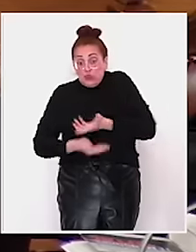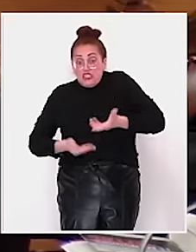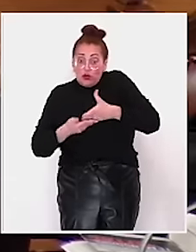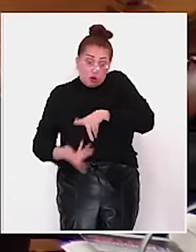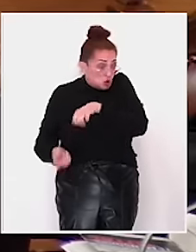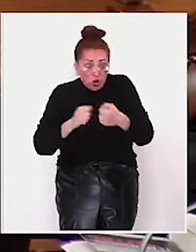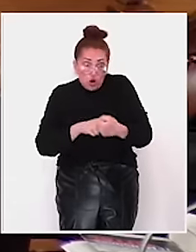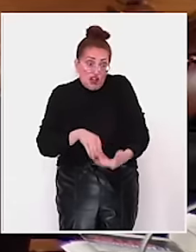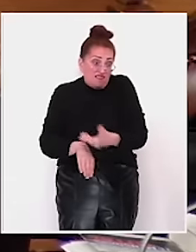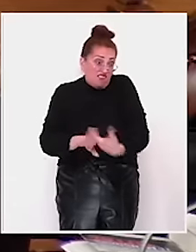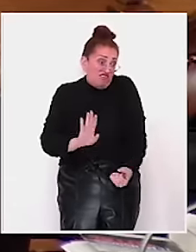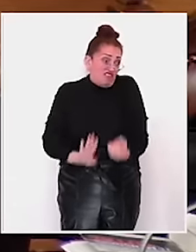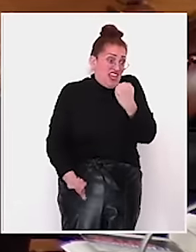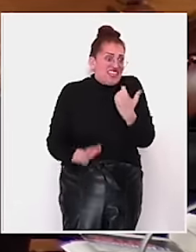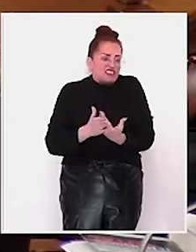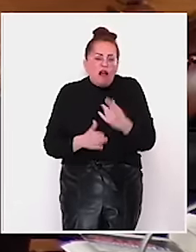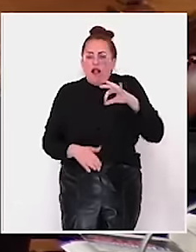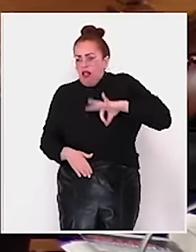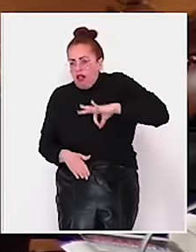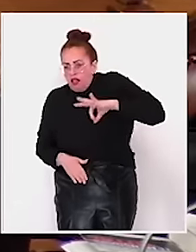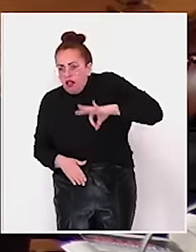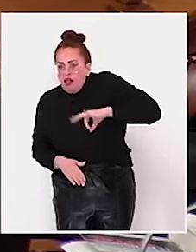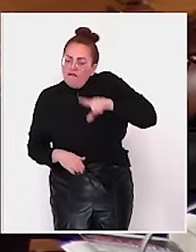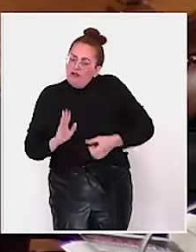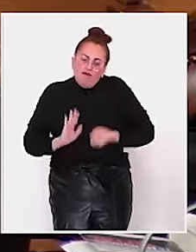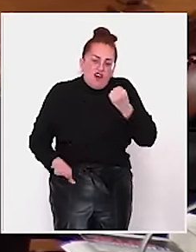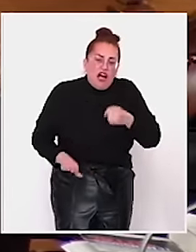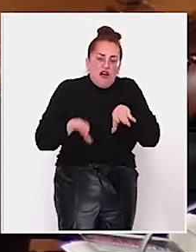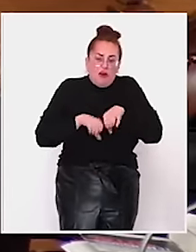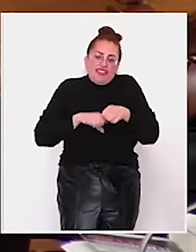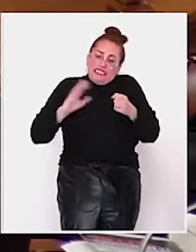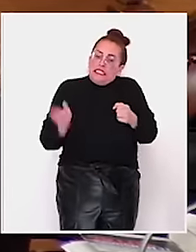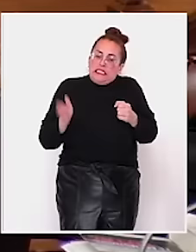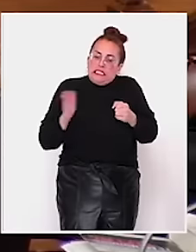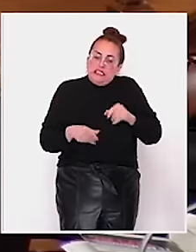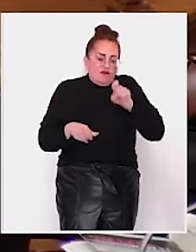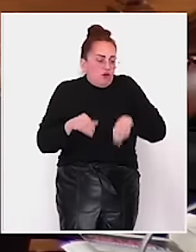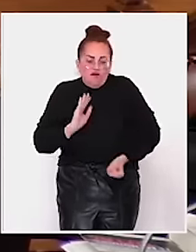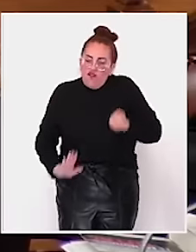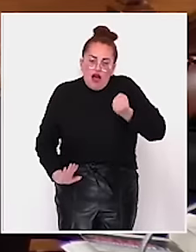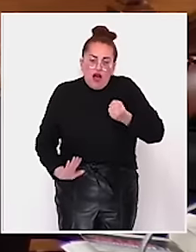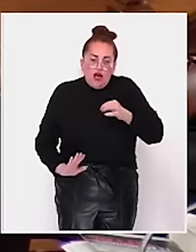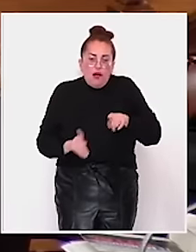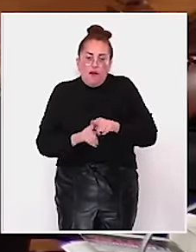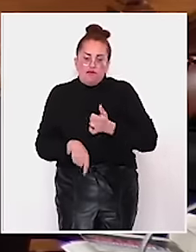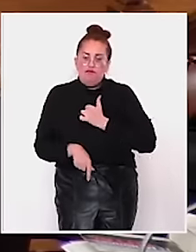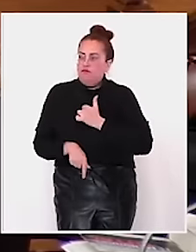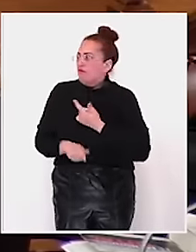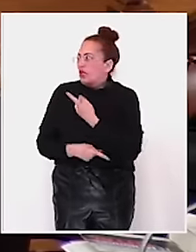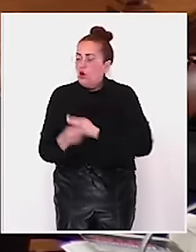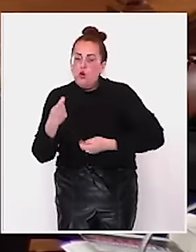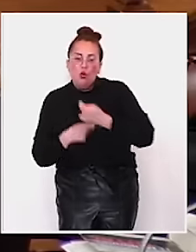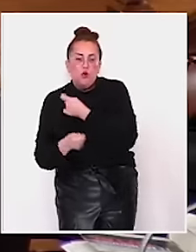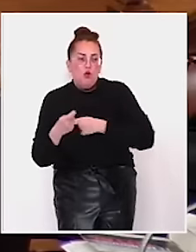système, la remise en cause de logique de profil, de logique productiviste, et c'est la remise en cause aussi du d'une appropriation privée de l'économie qui